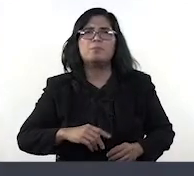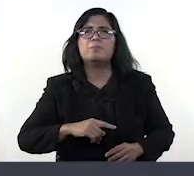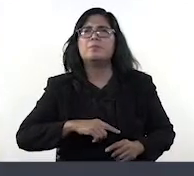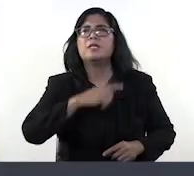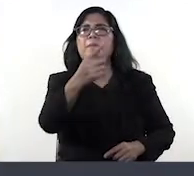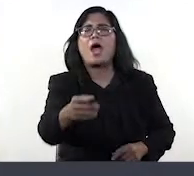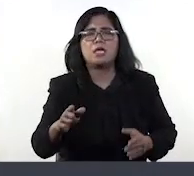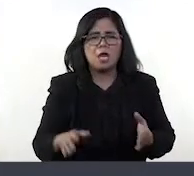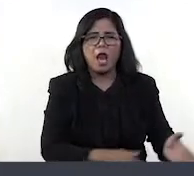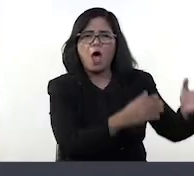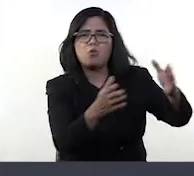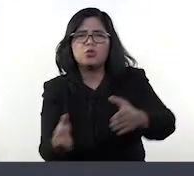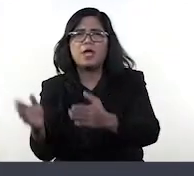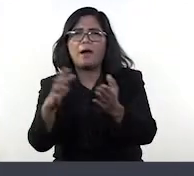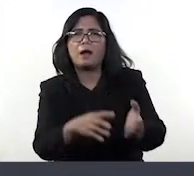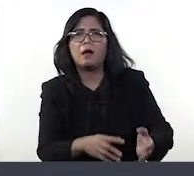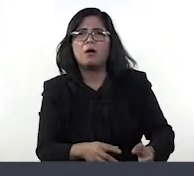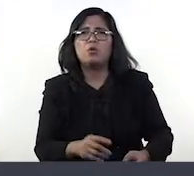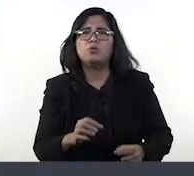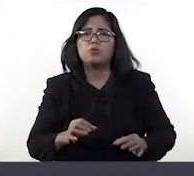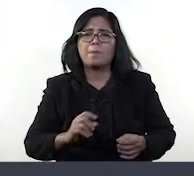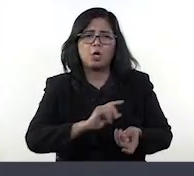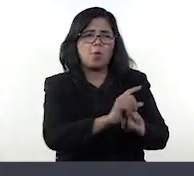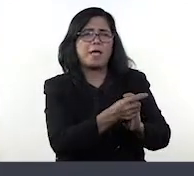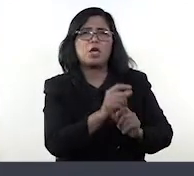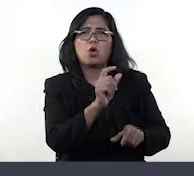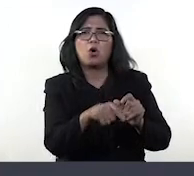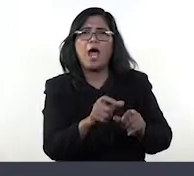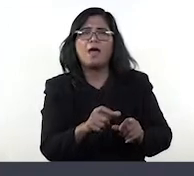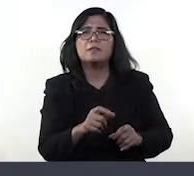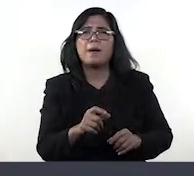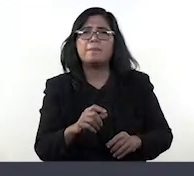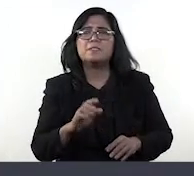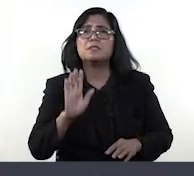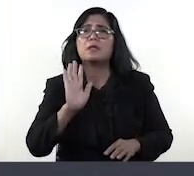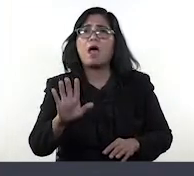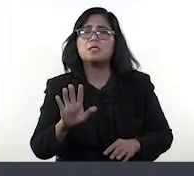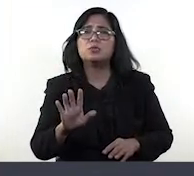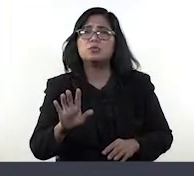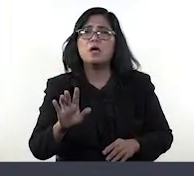satu orang tapi setelah itu kau jadikan hidupnya lebih jahat daripada sebelumnya artinya